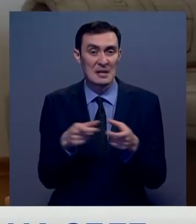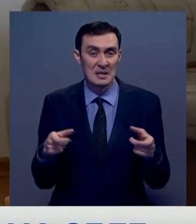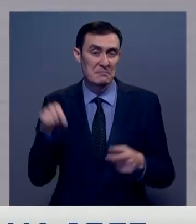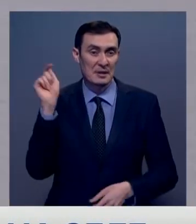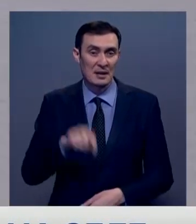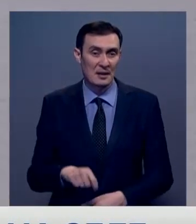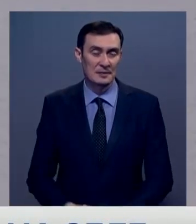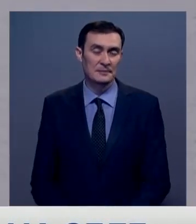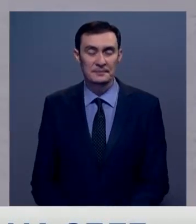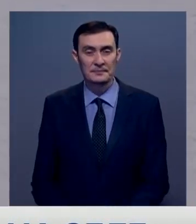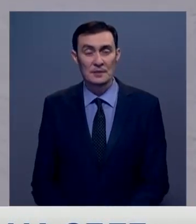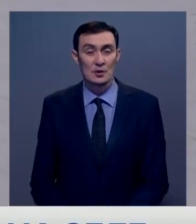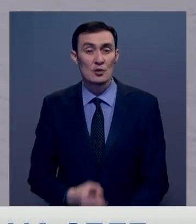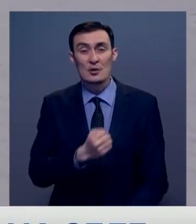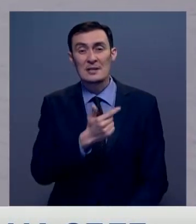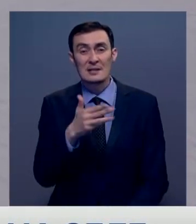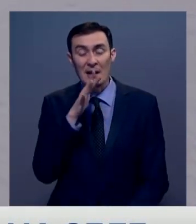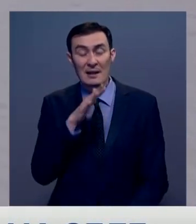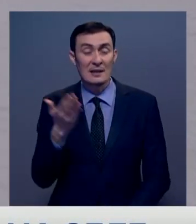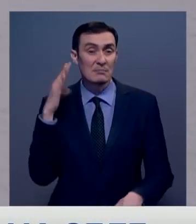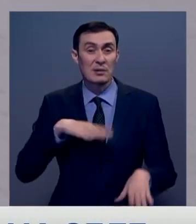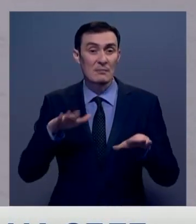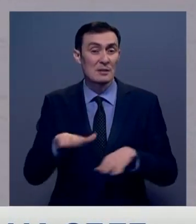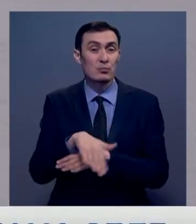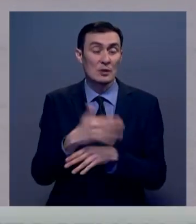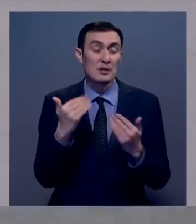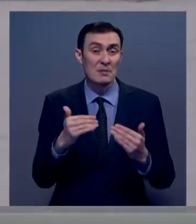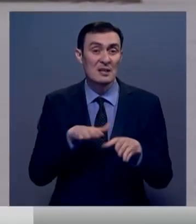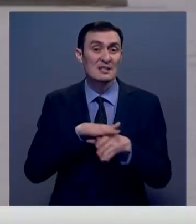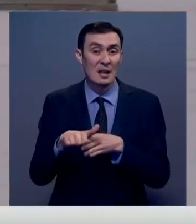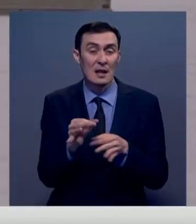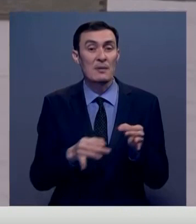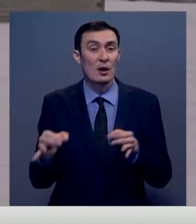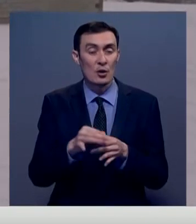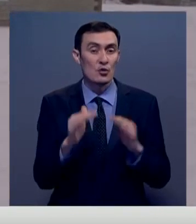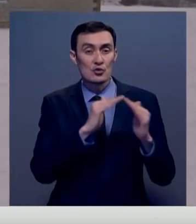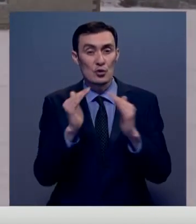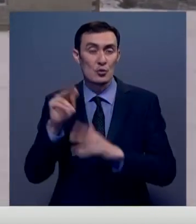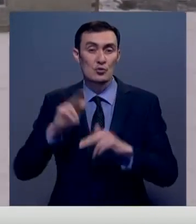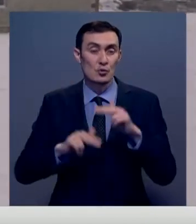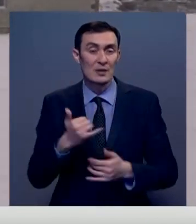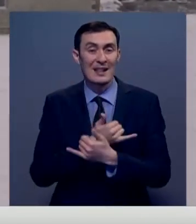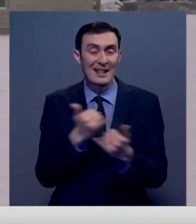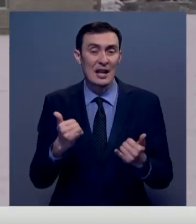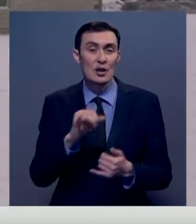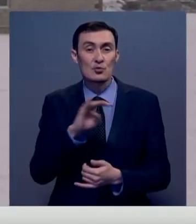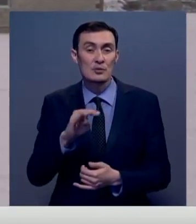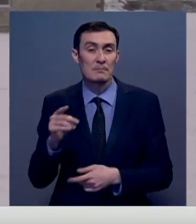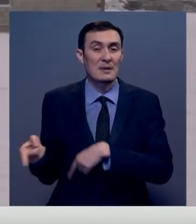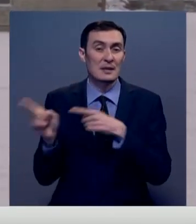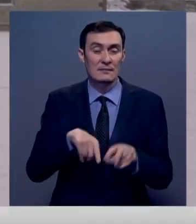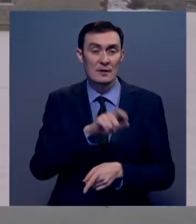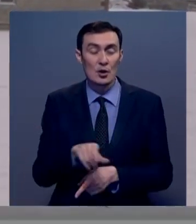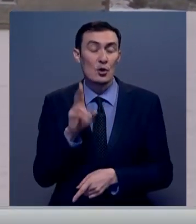приехали. Еще несколько лет назад на этом месте был пустырь. Теперь же целый микрорайон. Жилье тут строят для жителей южных регионов